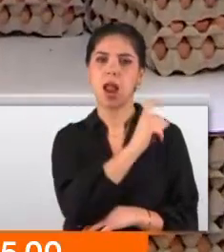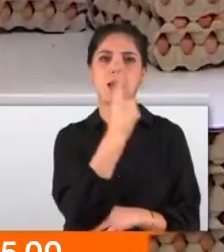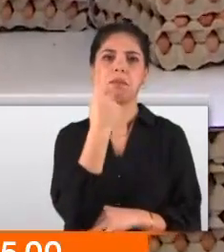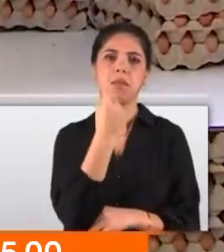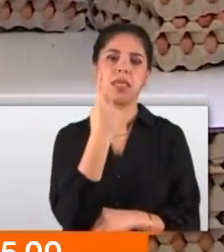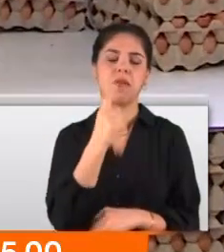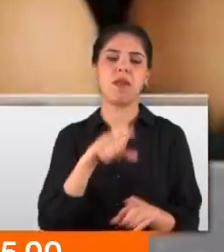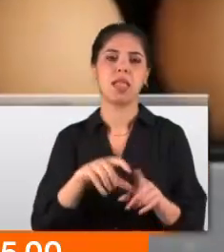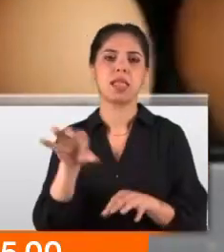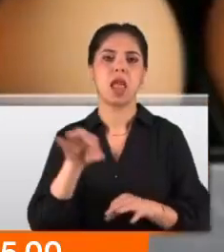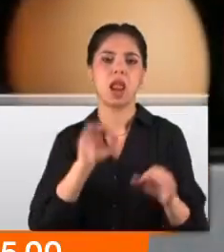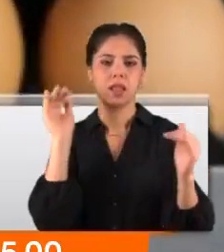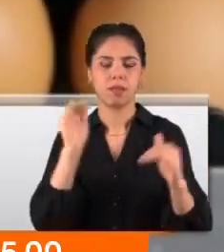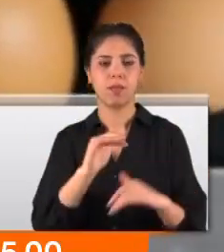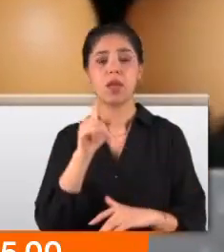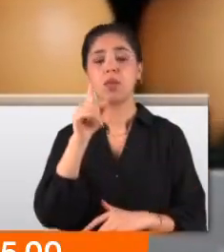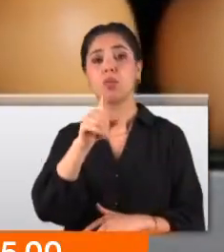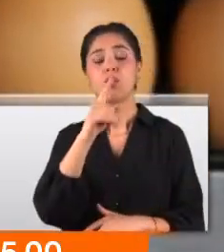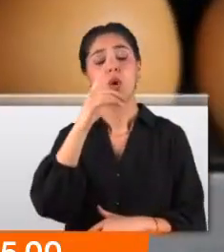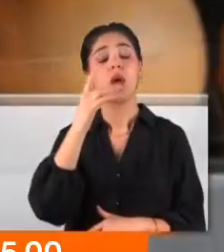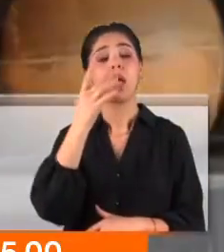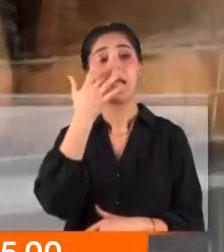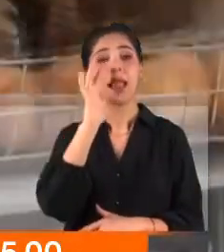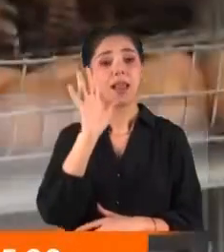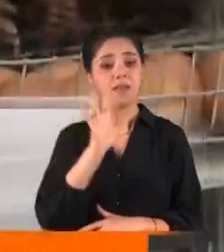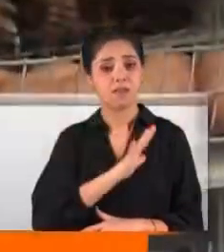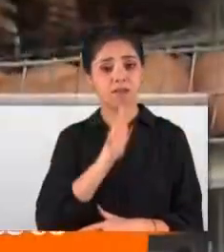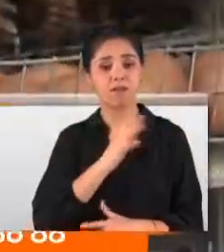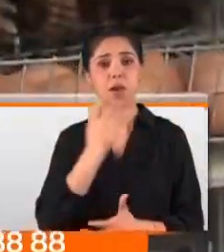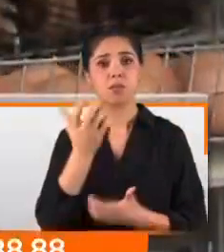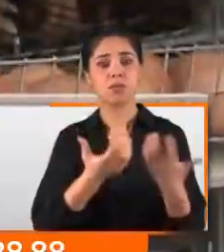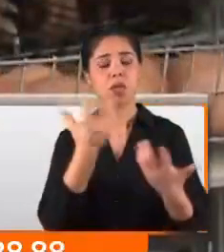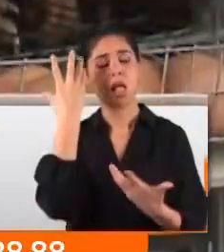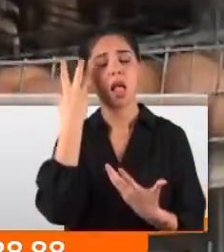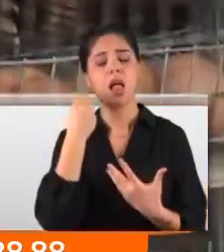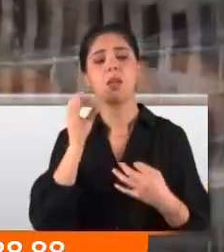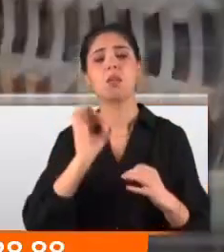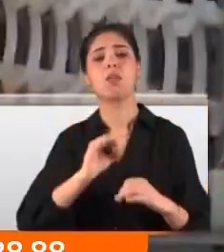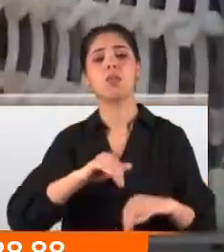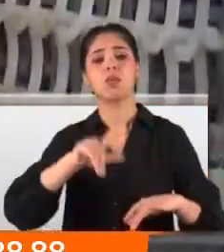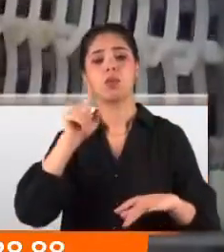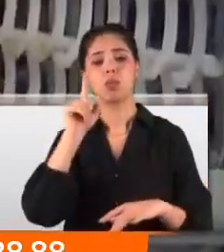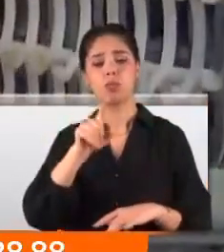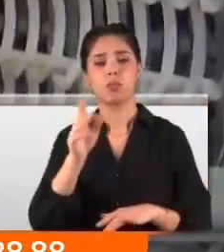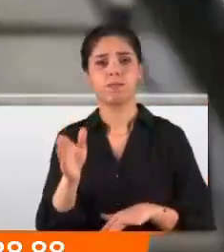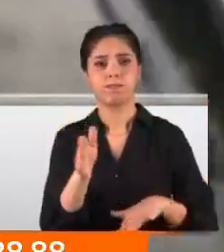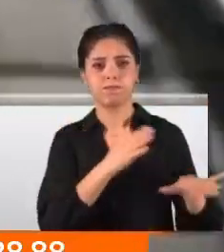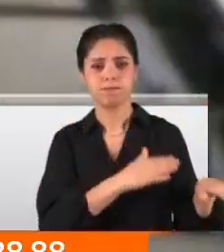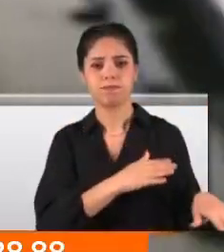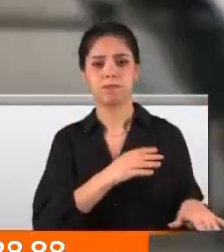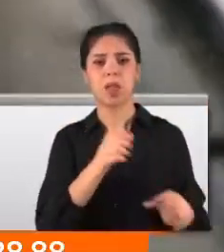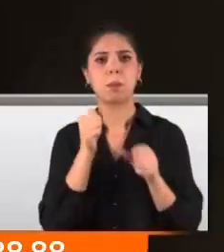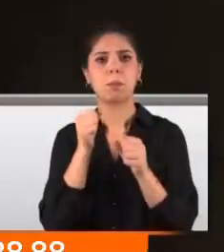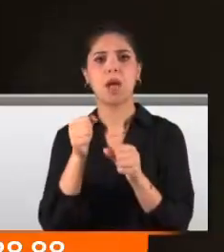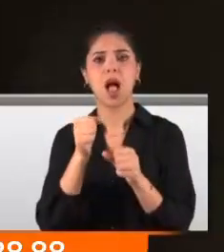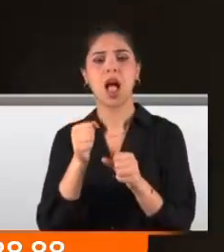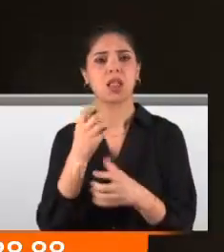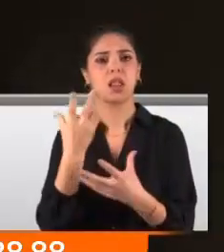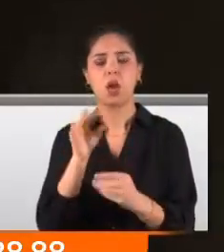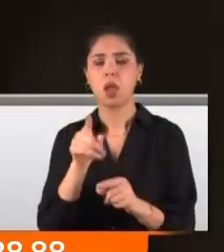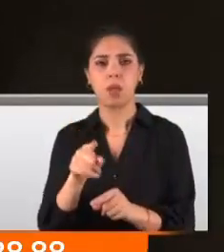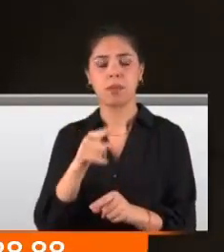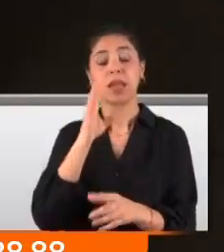falan denetime geliyorlar. Kod hilesi yapılan yumurtayı çiğ ya da pişirirken anlamak mümkün değil. Bu bir yana, işin bir de bayat tarafı var. O da